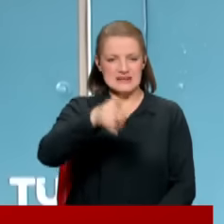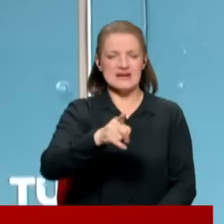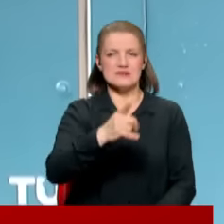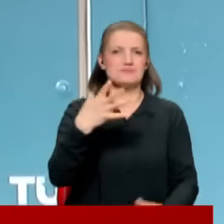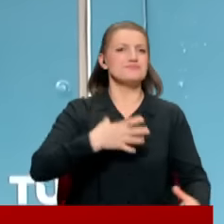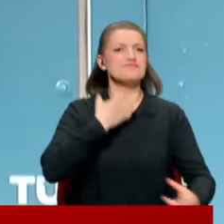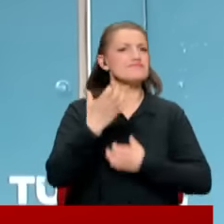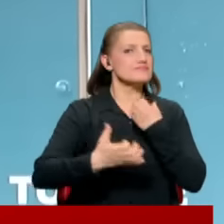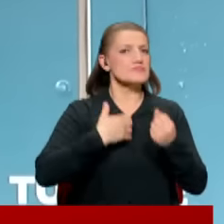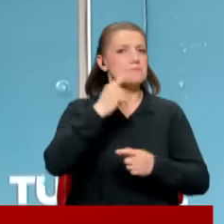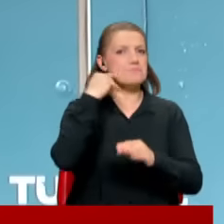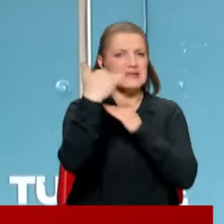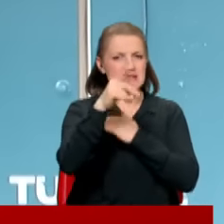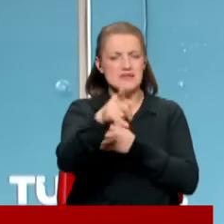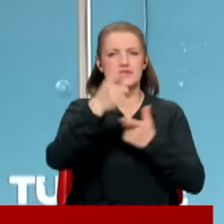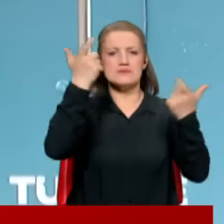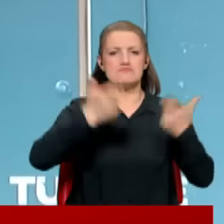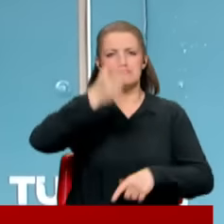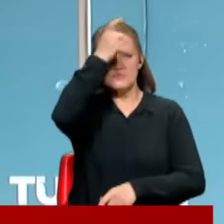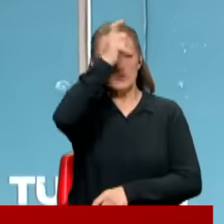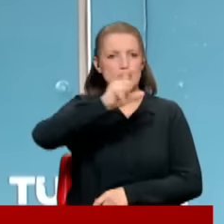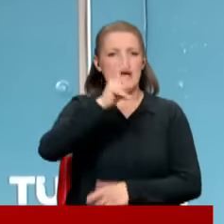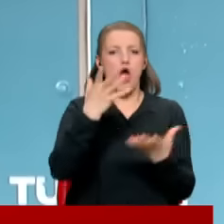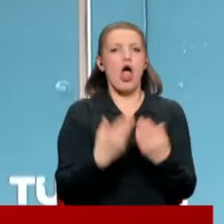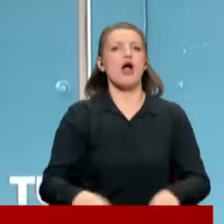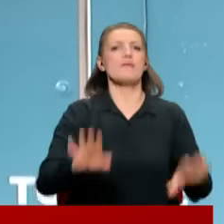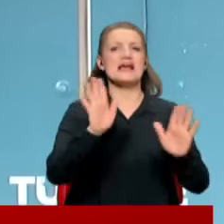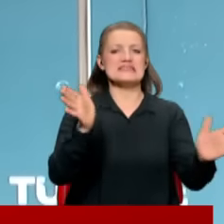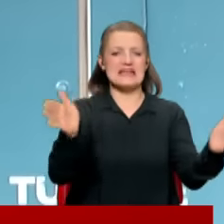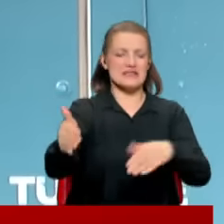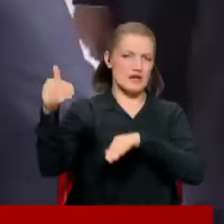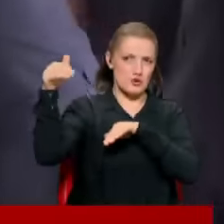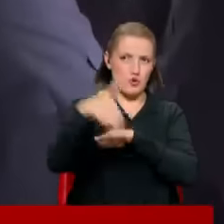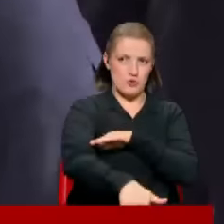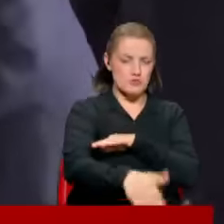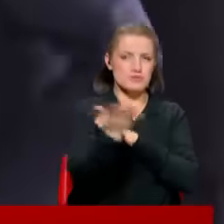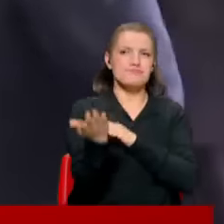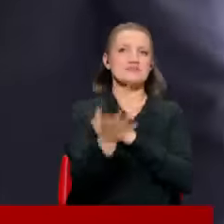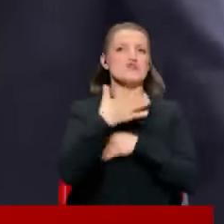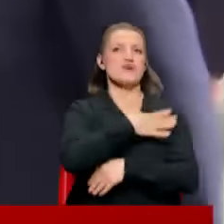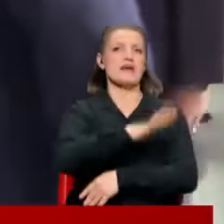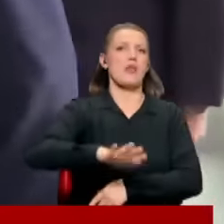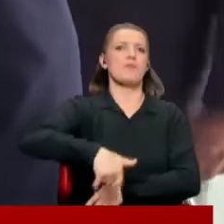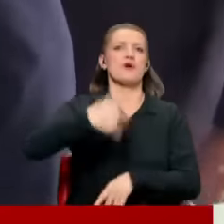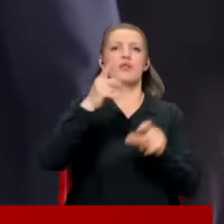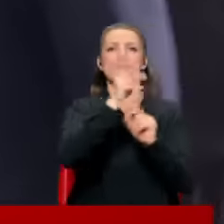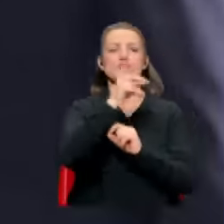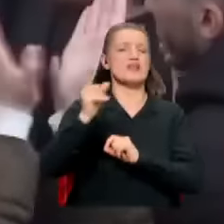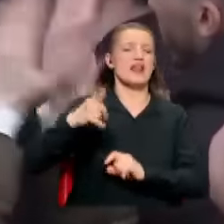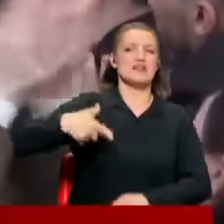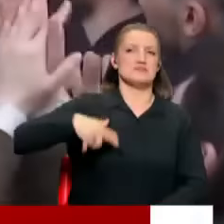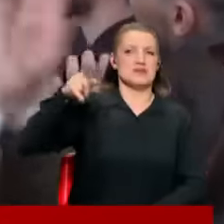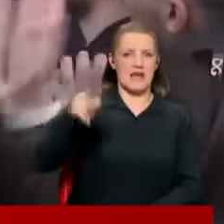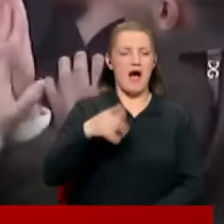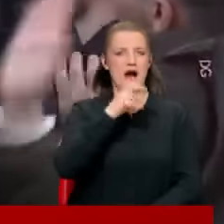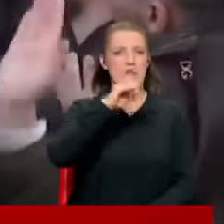derdi ülkesi, milleti, şehri olmayanları sandığa gömüyor muyuz? CHP Genel Başkanı Özgür Özel de İzmir'deydi.